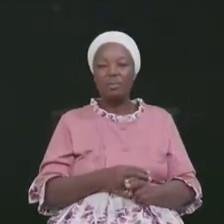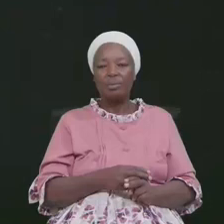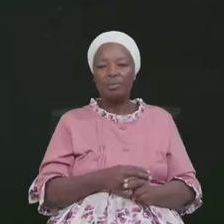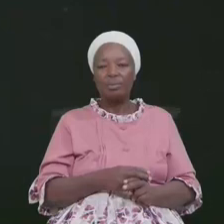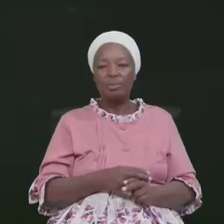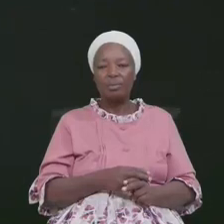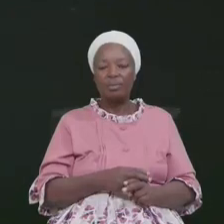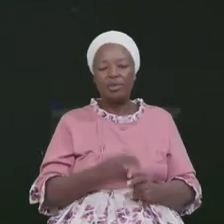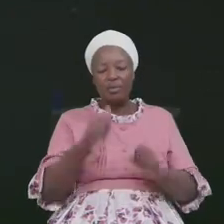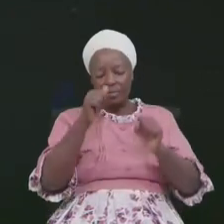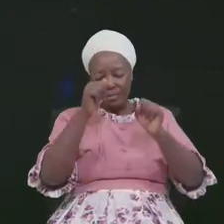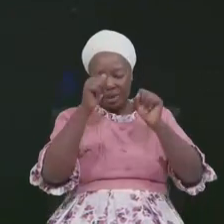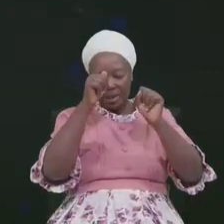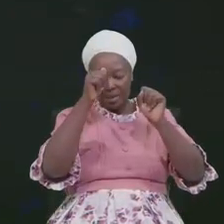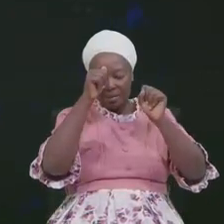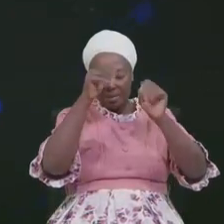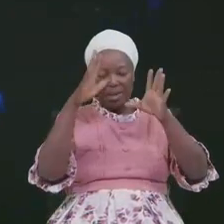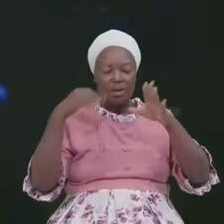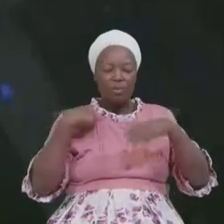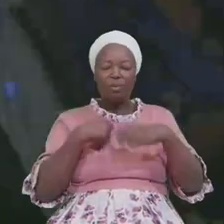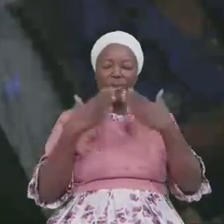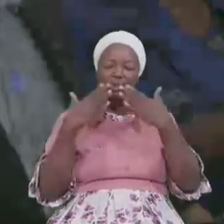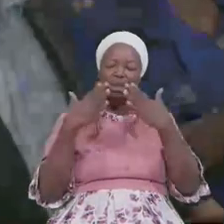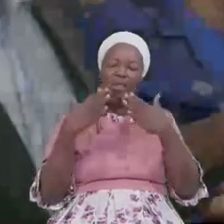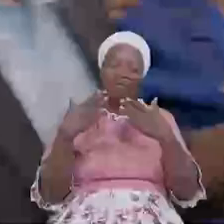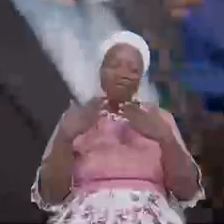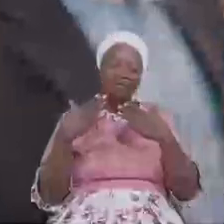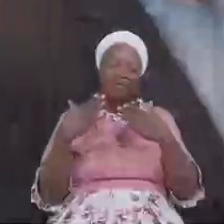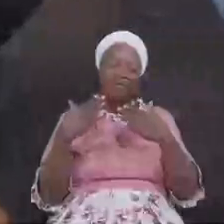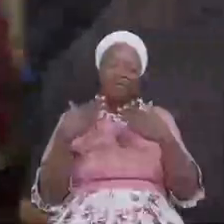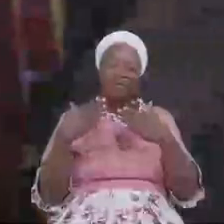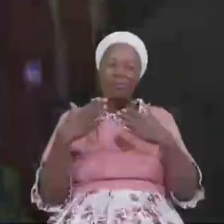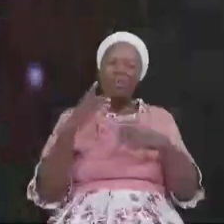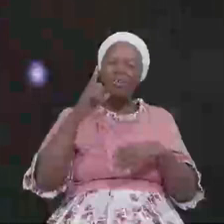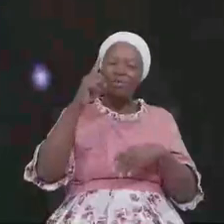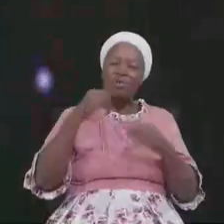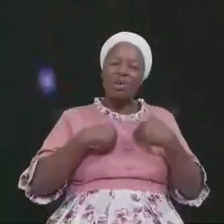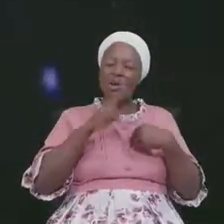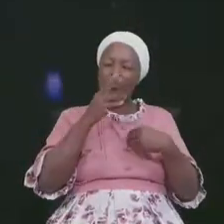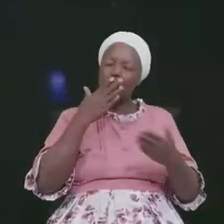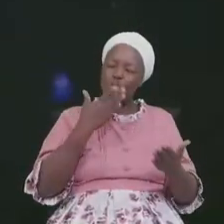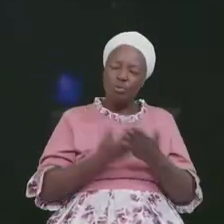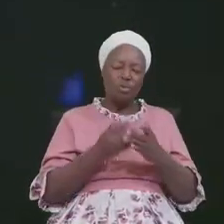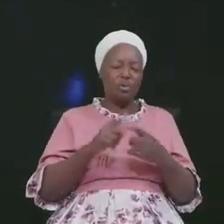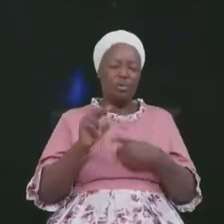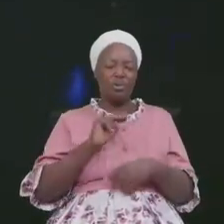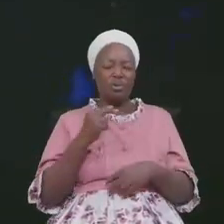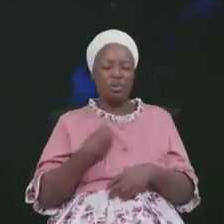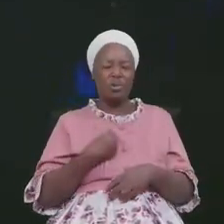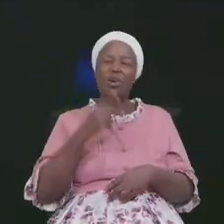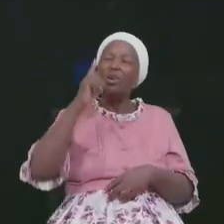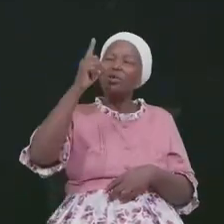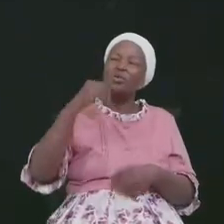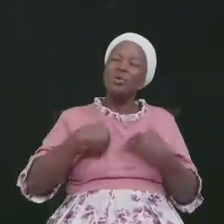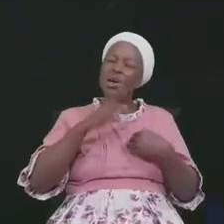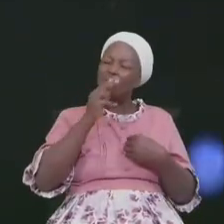Paix, nous te remercions. Tu as été bon envers nous. Tu as été grand dans